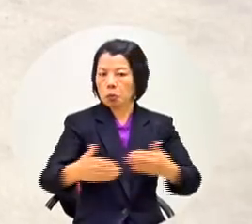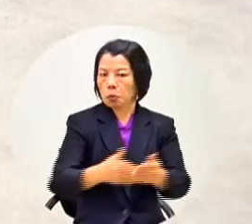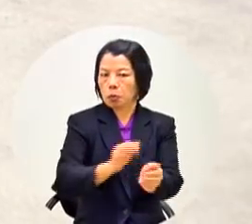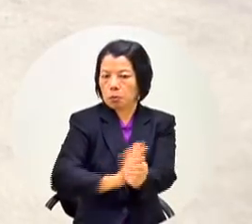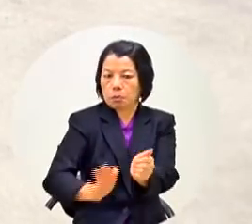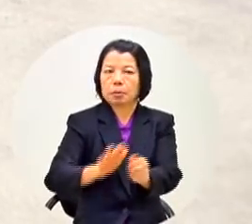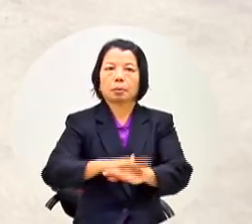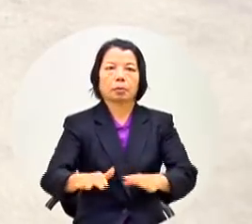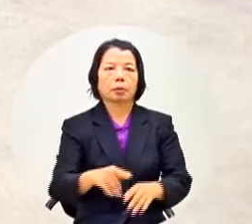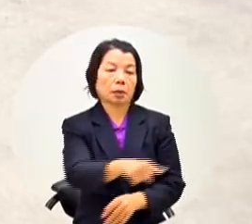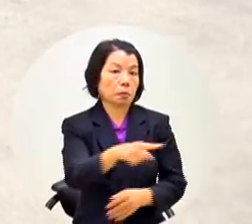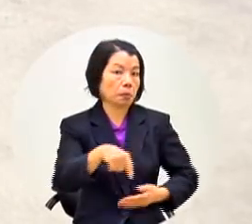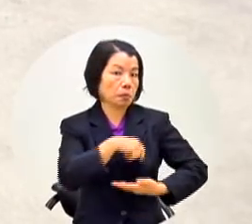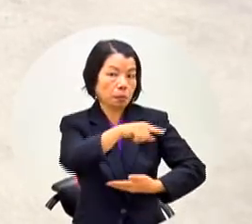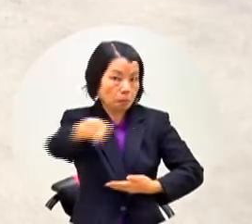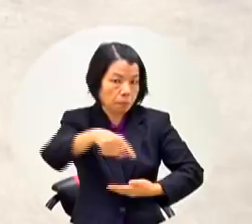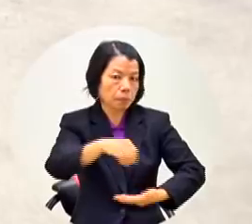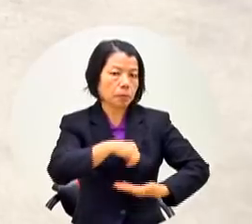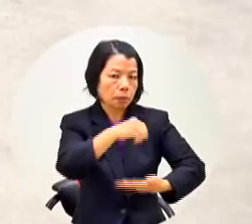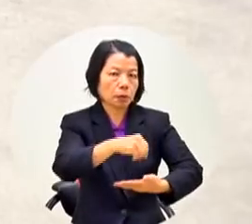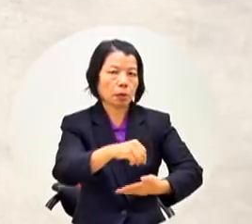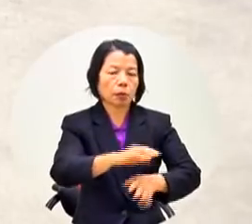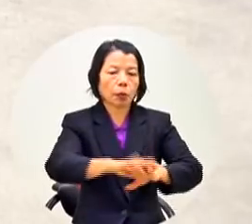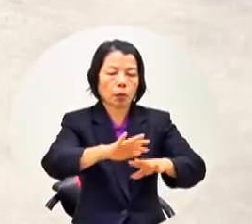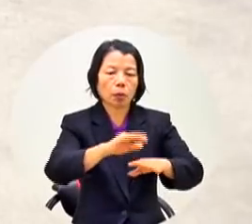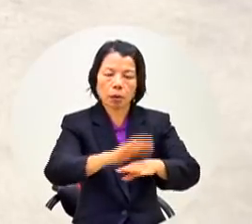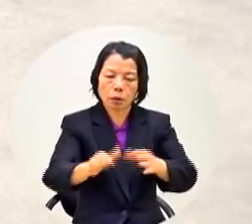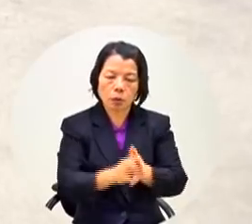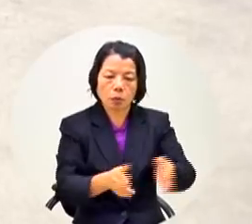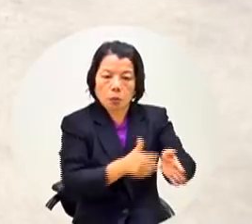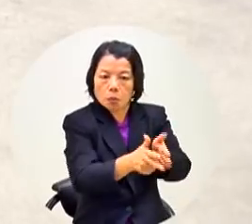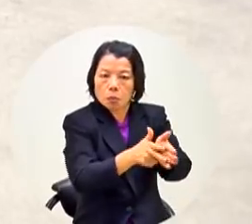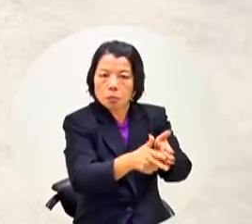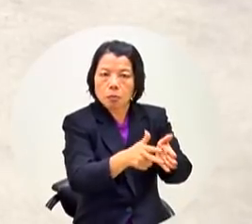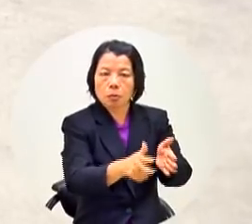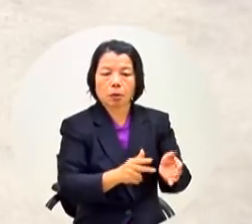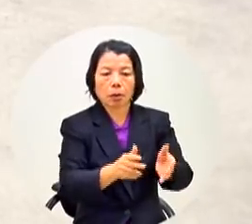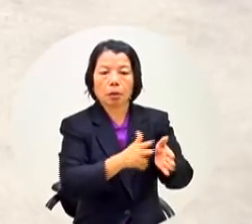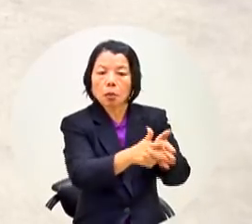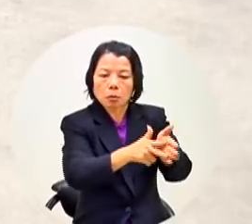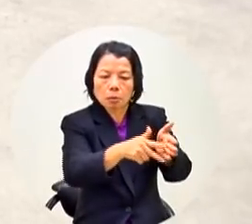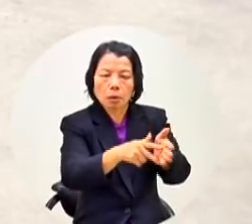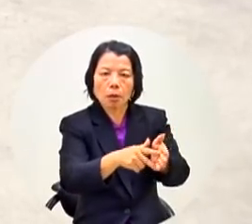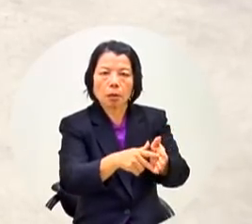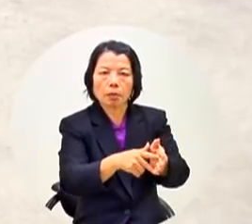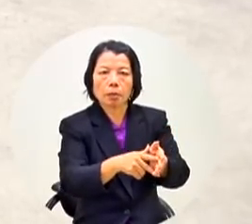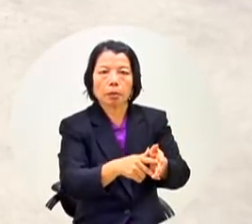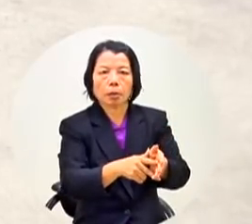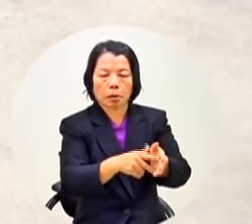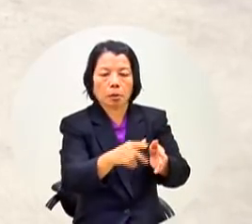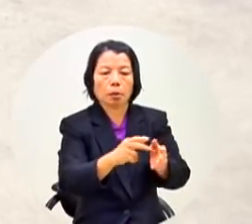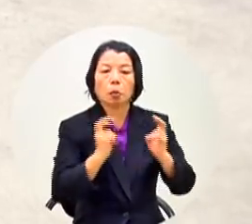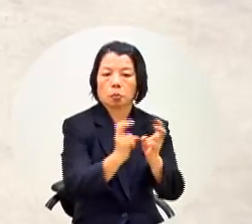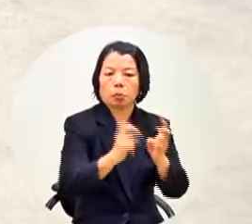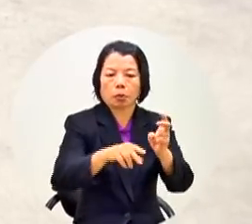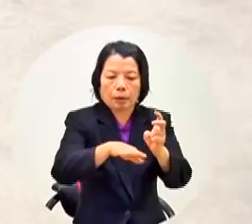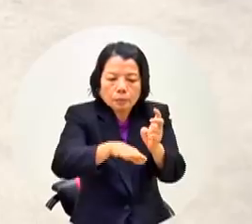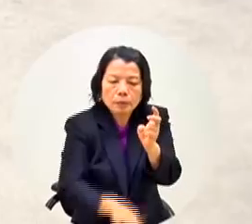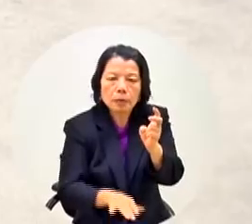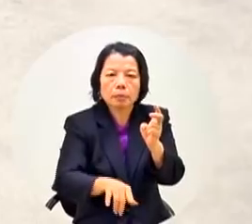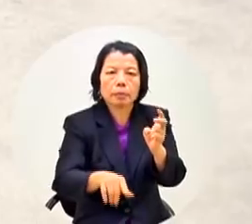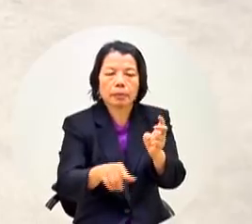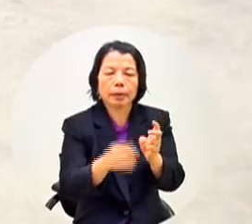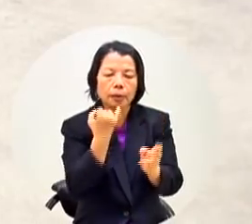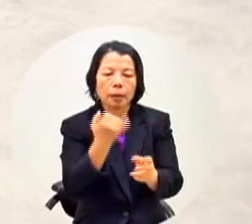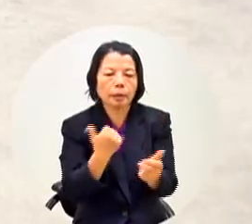盘公车的一个方式来取代捷运，那而且呢，另外取消路边停车格会冲击民众现有的一个停车